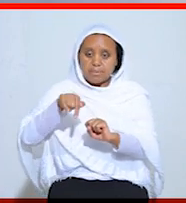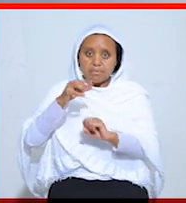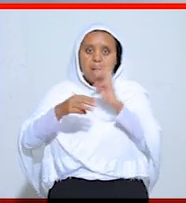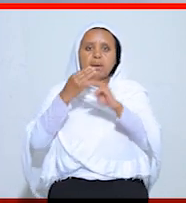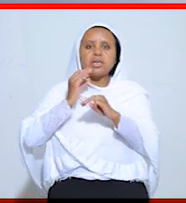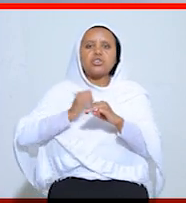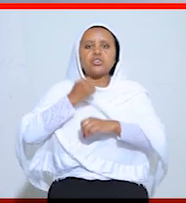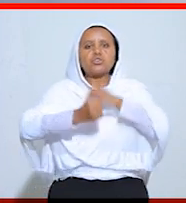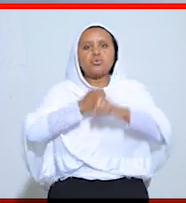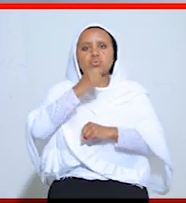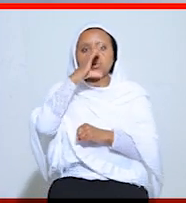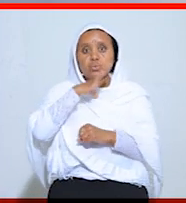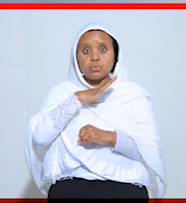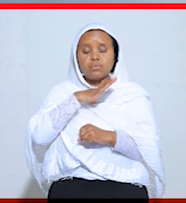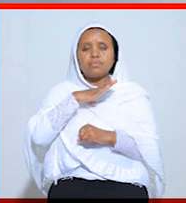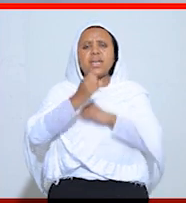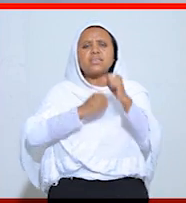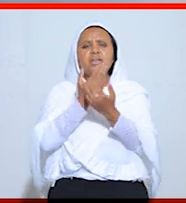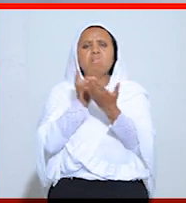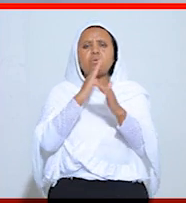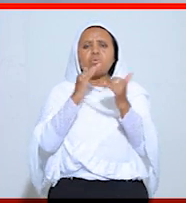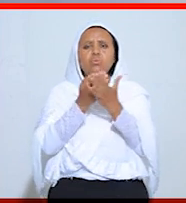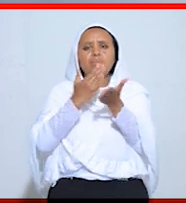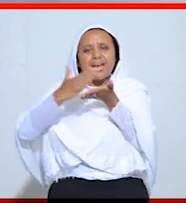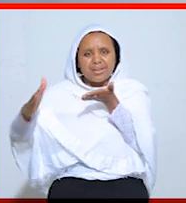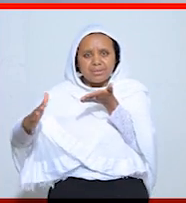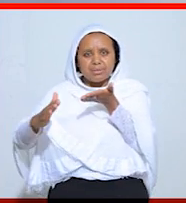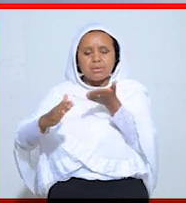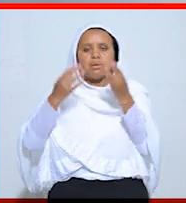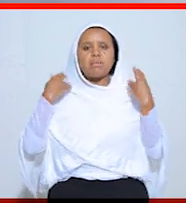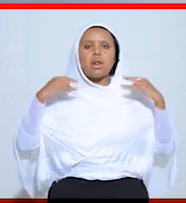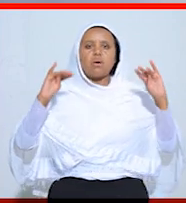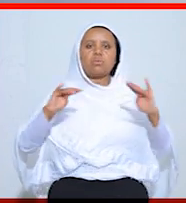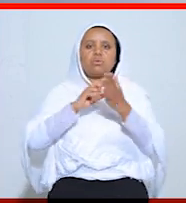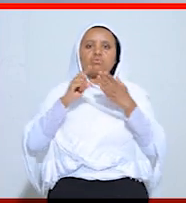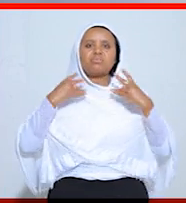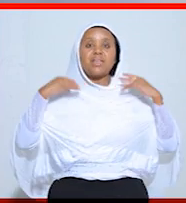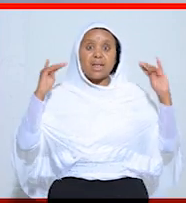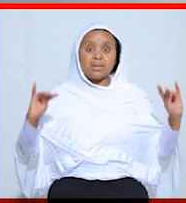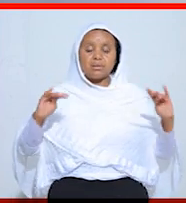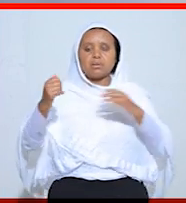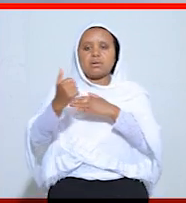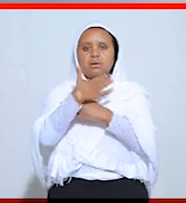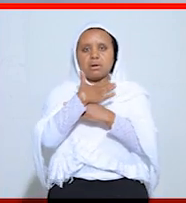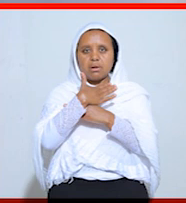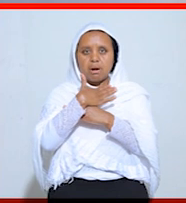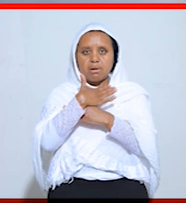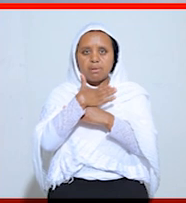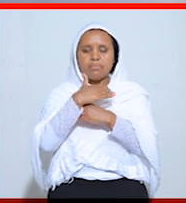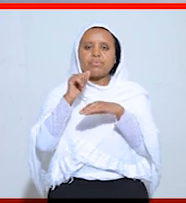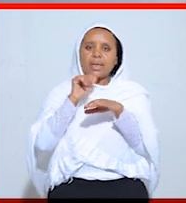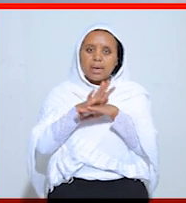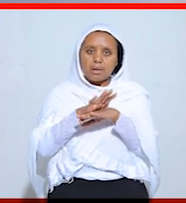ዛሬም በዓለማችን ላይ የተጨነቁትን ያስጨነቀንን ነገር ሁሉ የሚያርቅ መልአኩን ቅዱስ ሚካኤልን ይልክልናል።